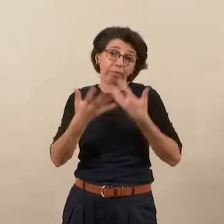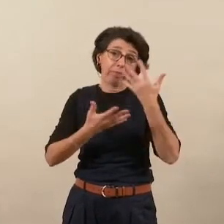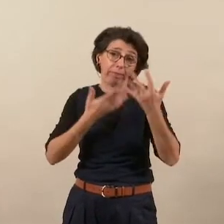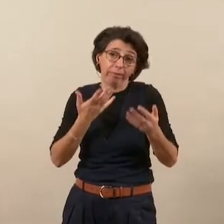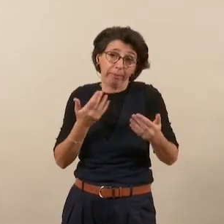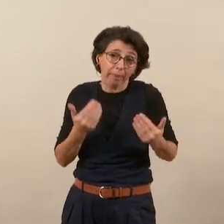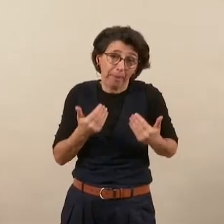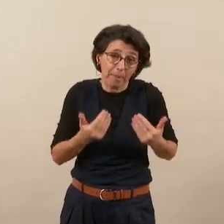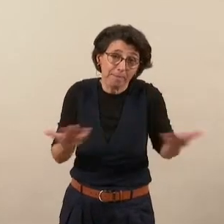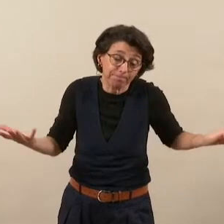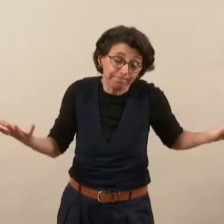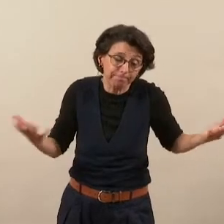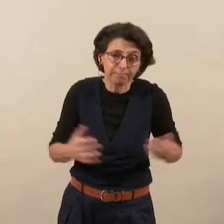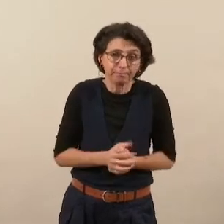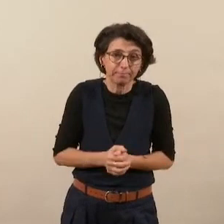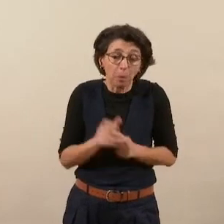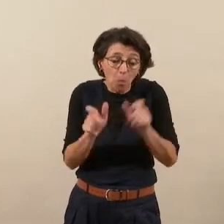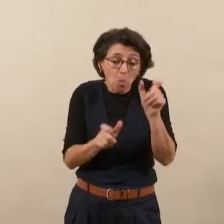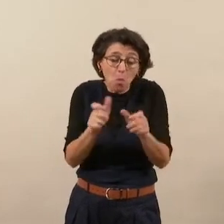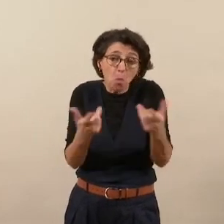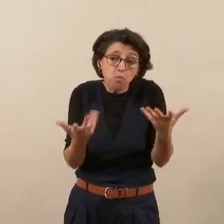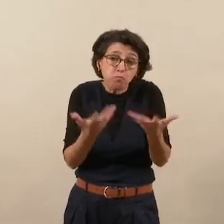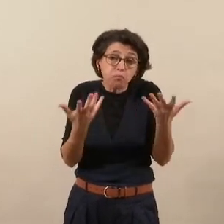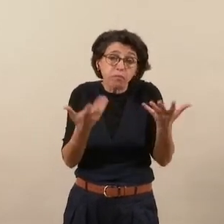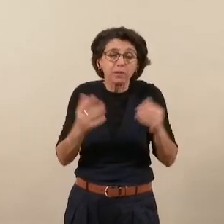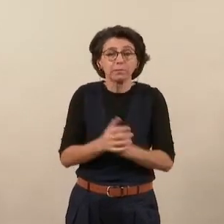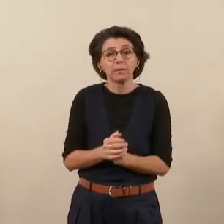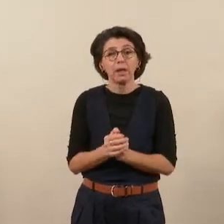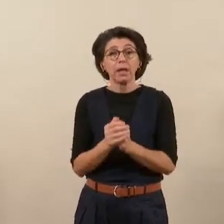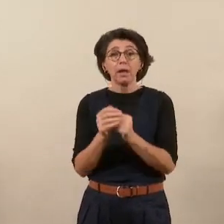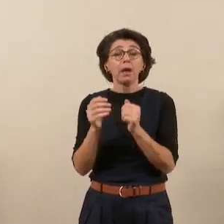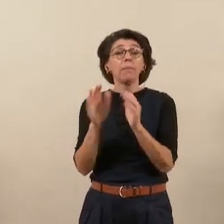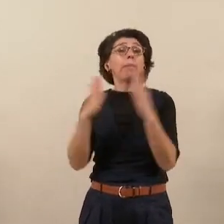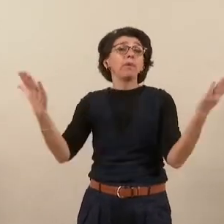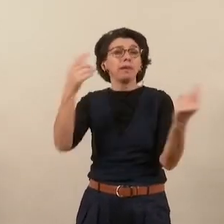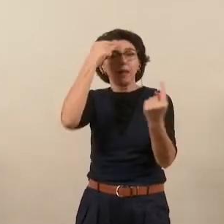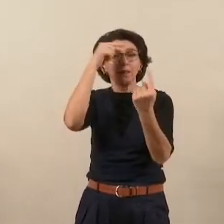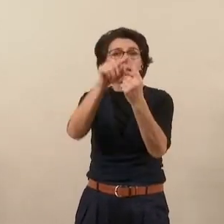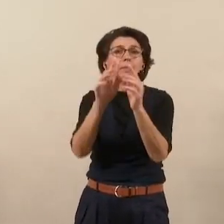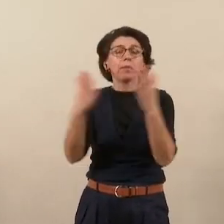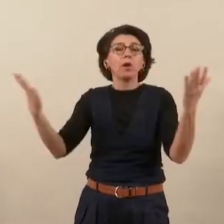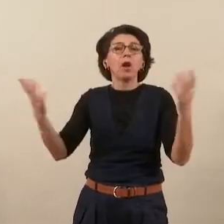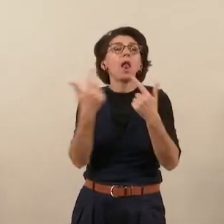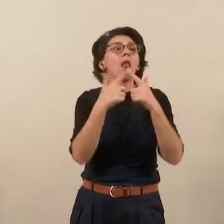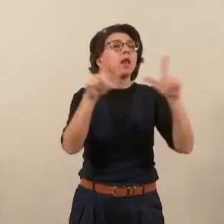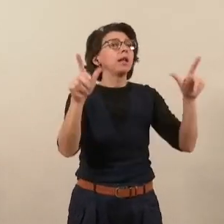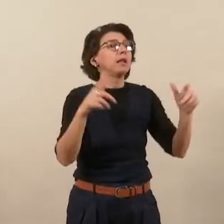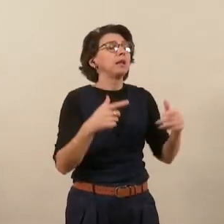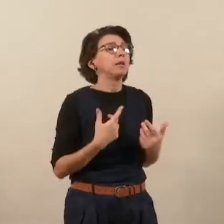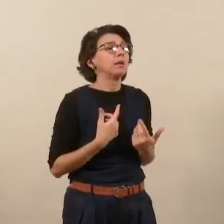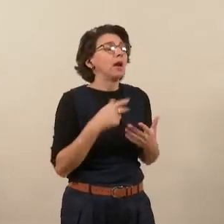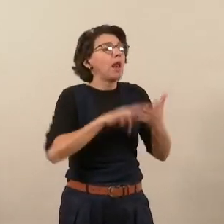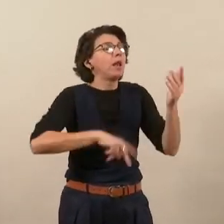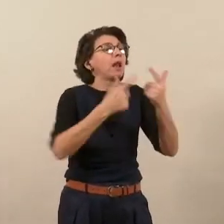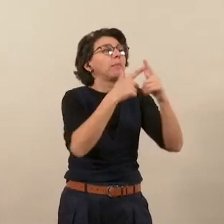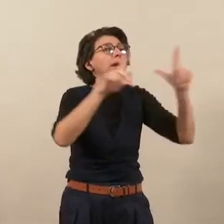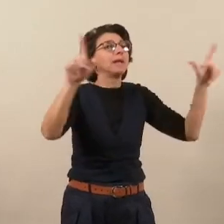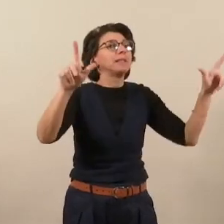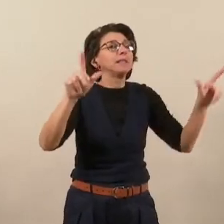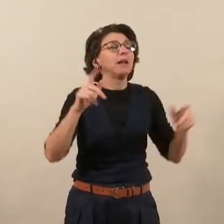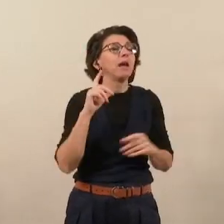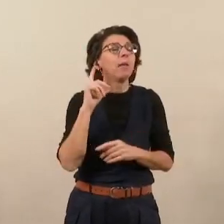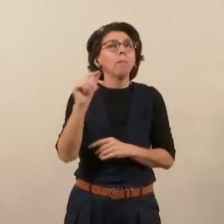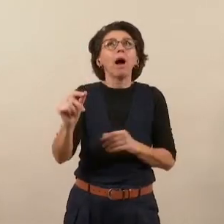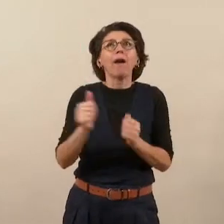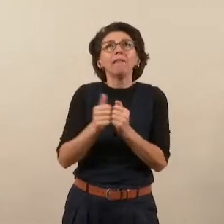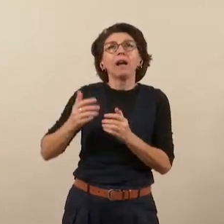d'ailleurs. Les bibliothèques, par exemple, lire en liberté dans ma ville, partir en livre, etc. Que des belles phrases